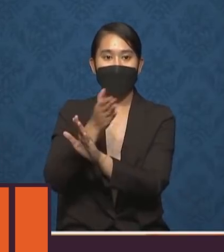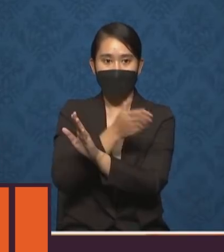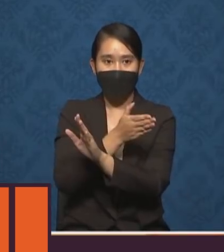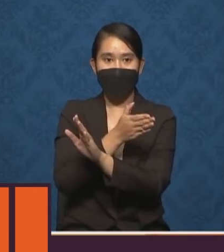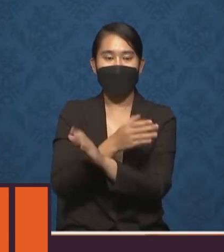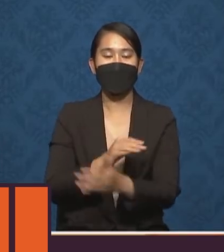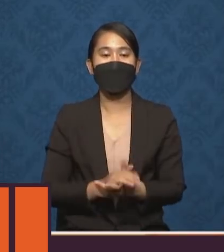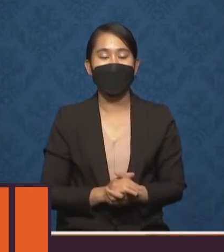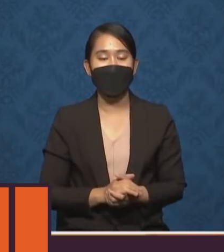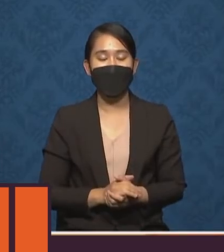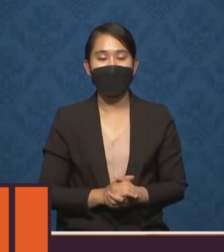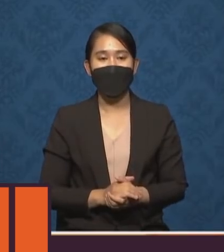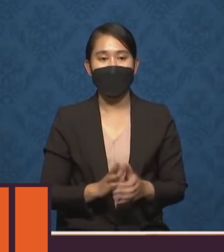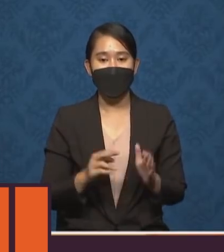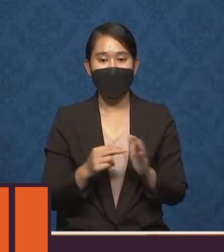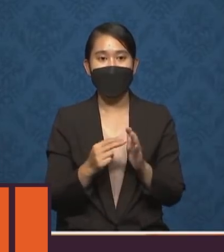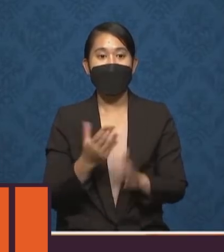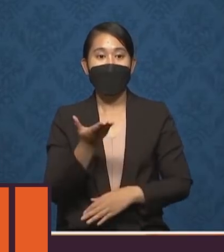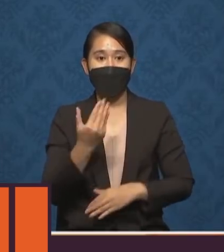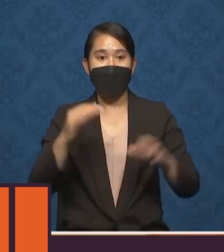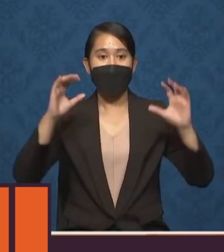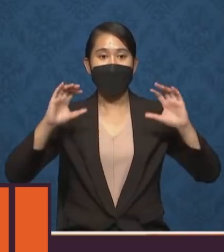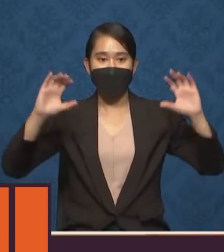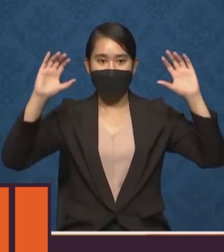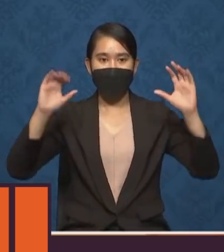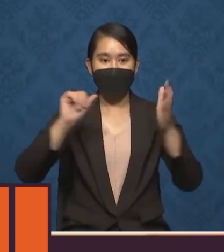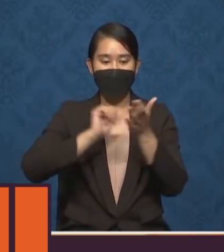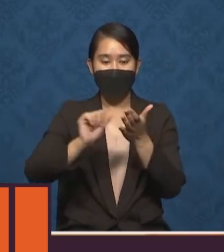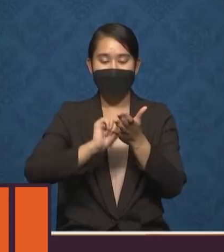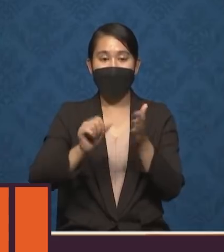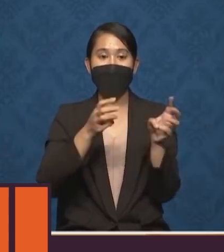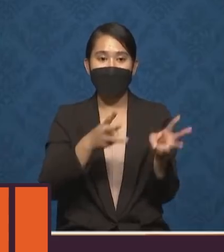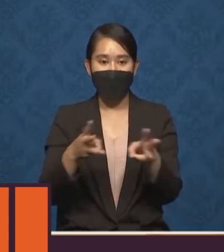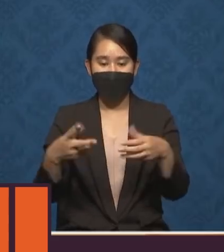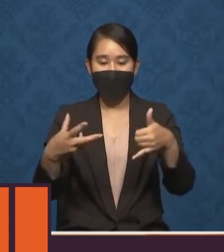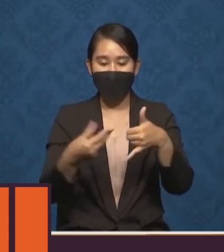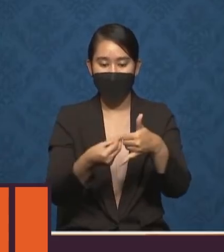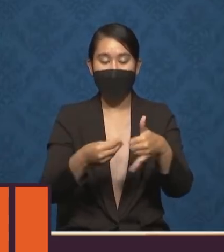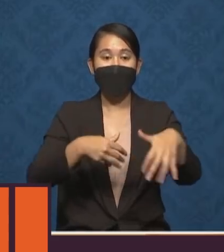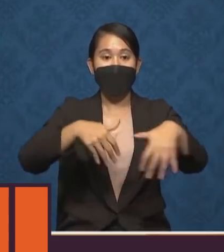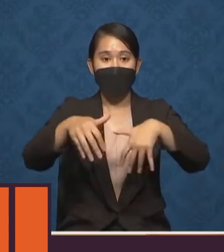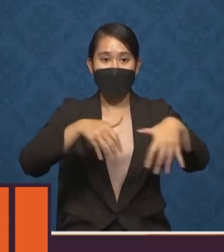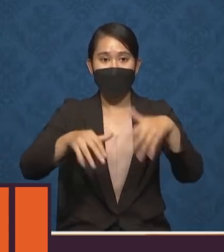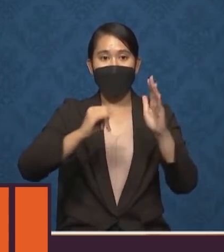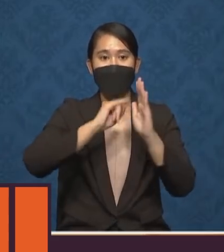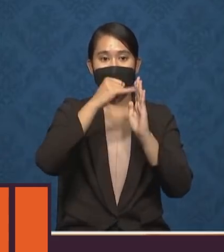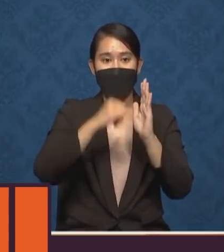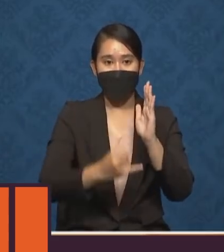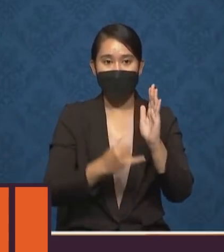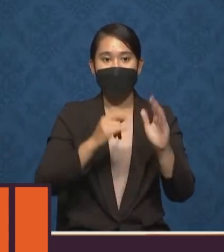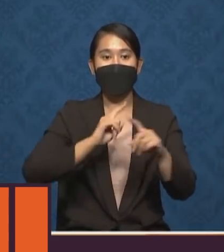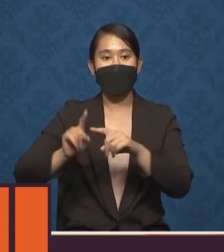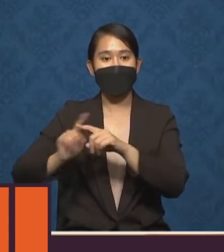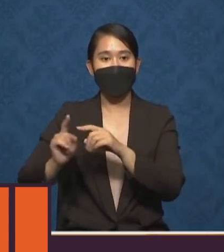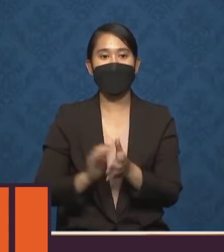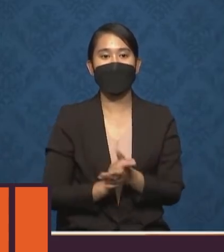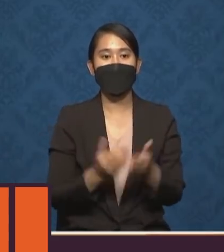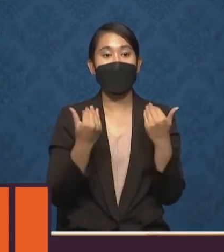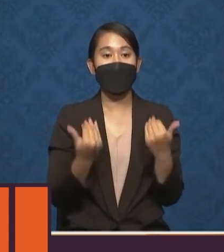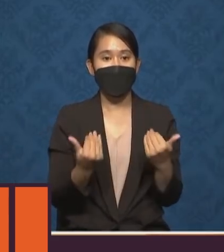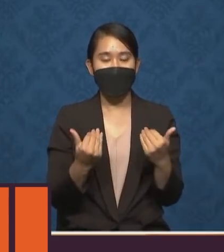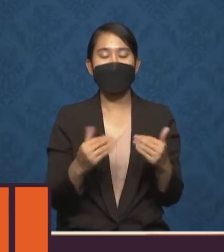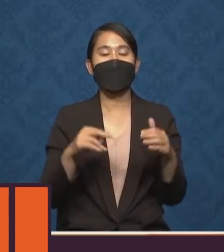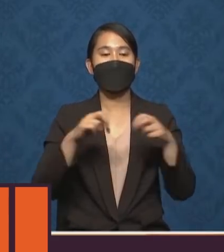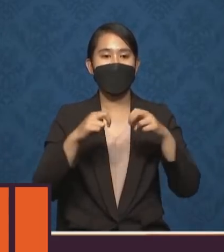ครับและผมอยากจะให้รัฐบาลปฏิรูปการฉีดวัคซีนให้กับชาวบ้านที่อยู่ในต่างจังหวัดครับที่ทุกวันนี้ยังมีความ